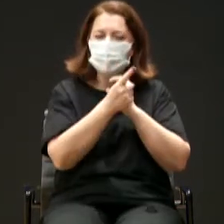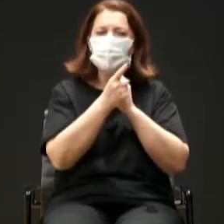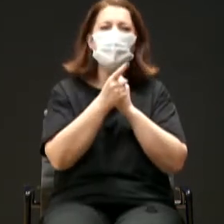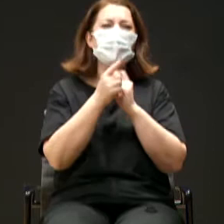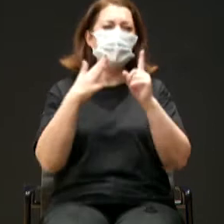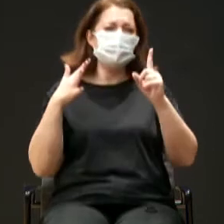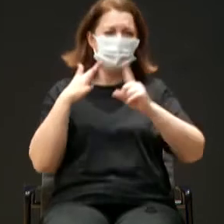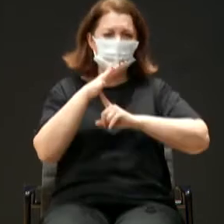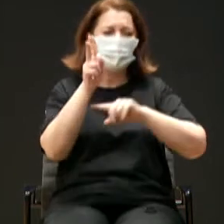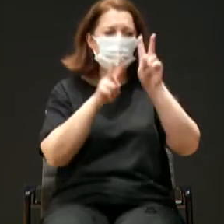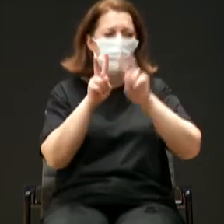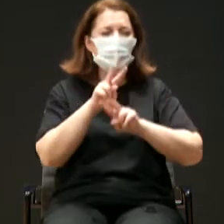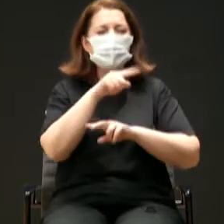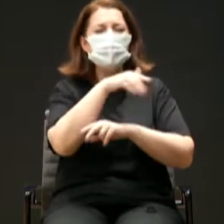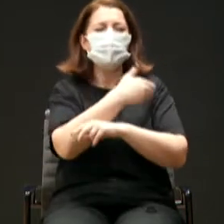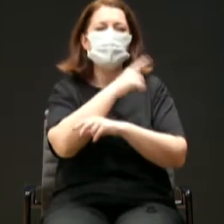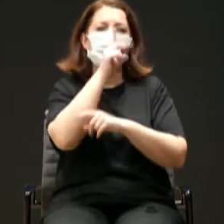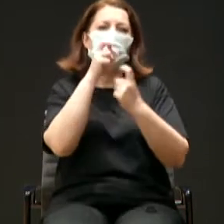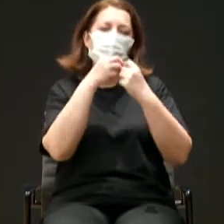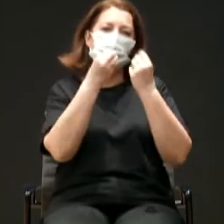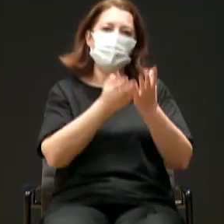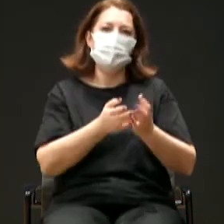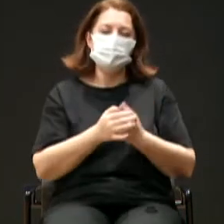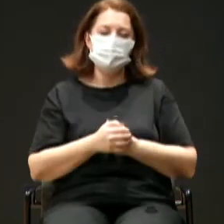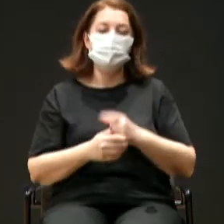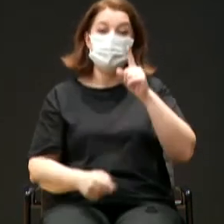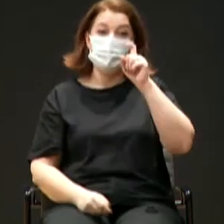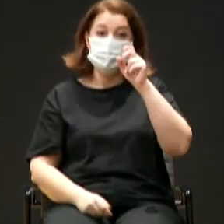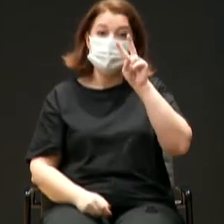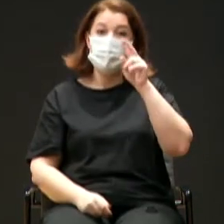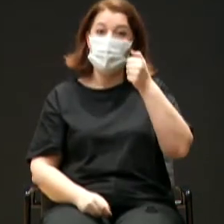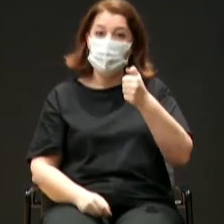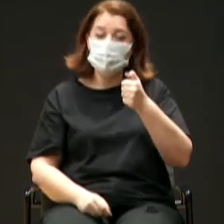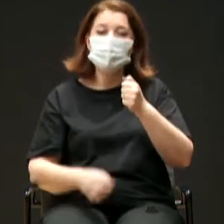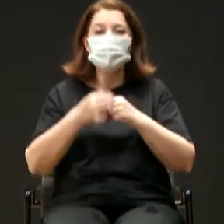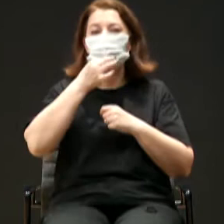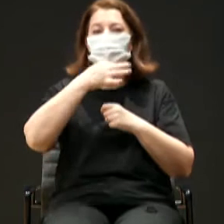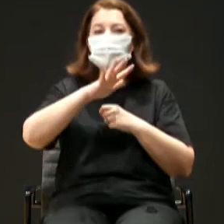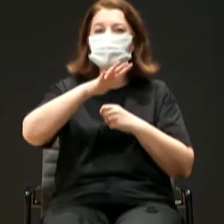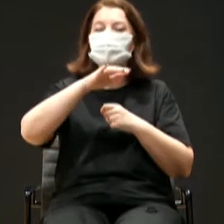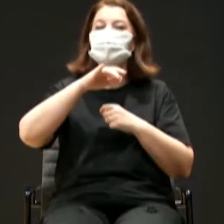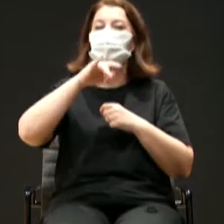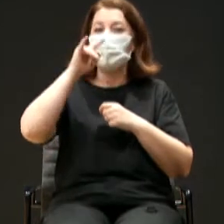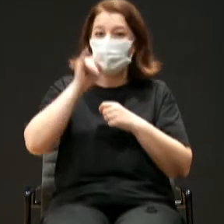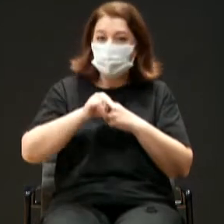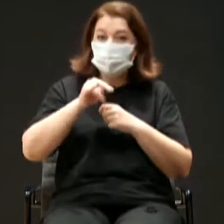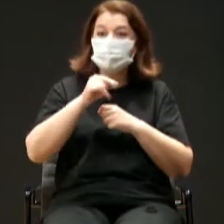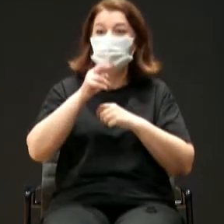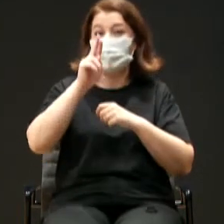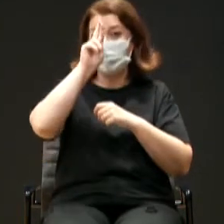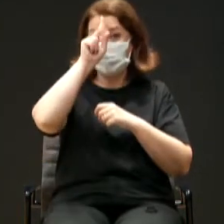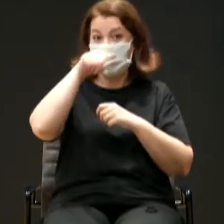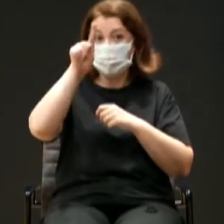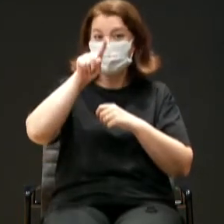yitirdiğimiz vatandaşlarımıza da Allah'tan rahmet diliyorum. 1926'da denizcilik haklarımızın yabancılardan Türk denizcilerine geçtiği